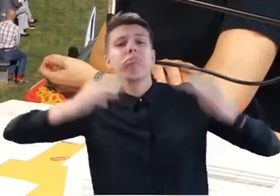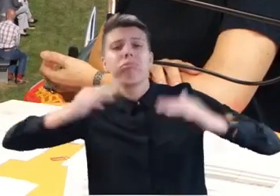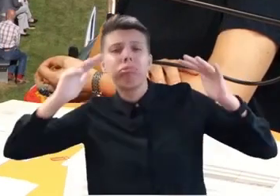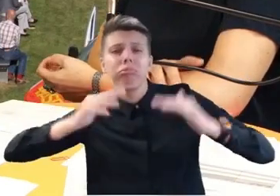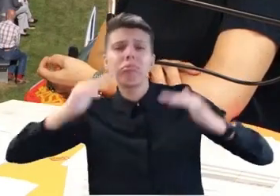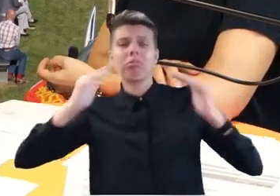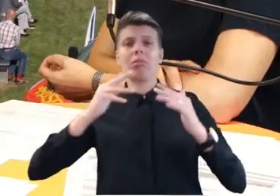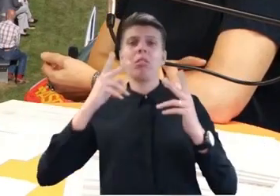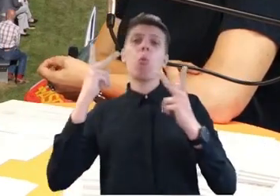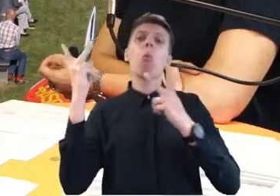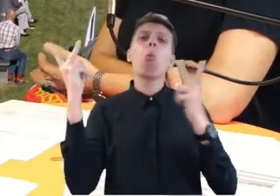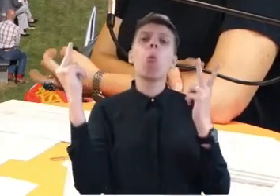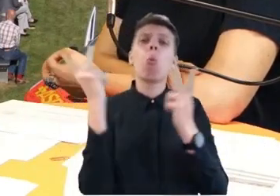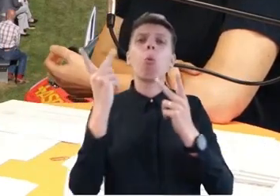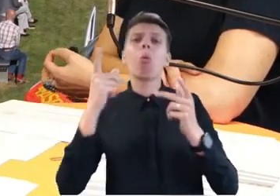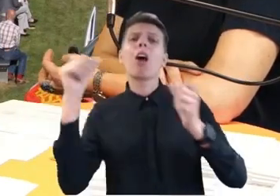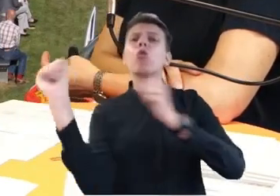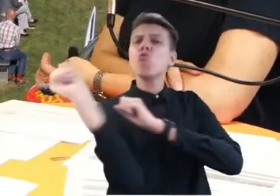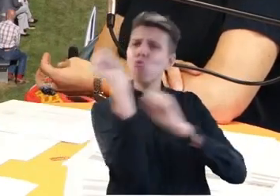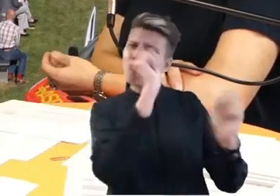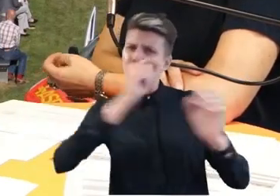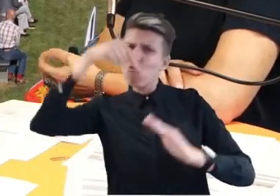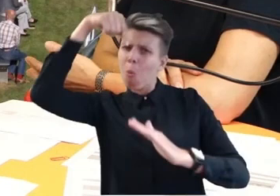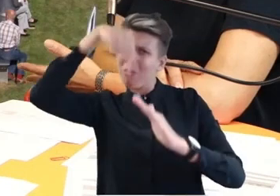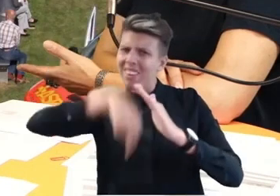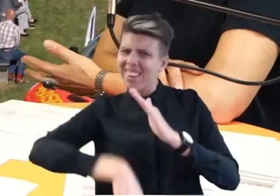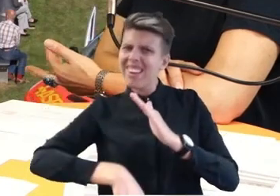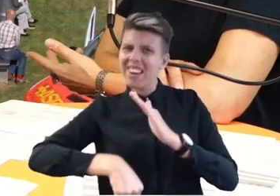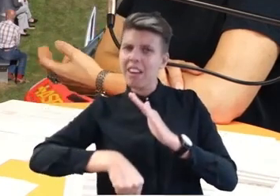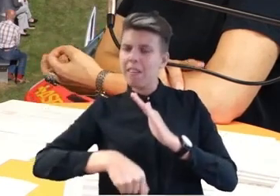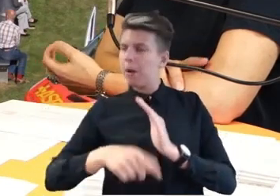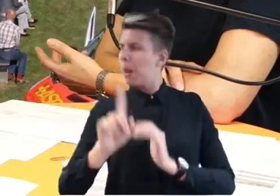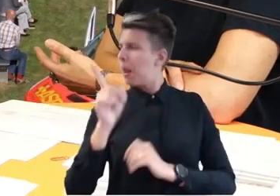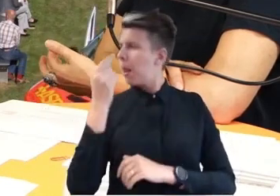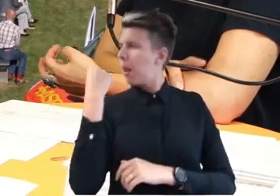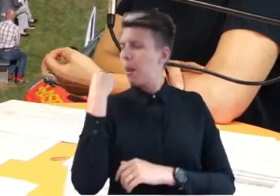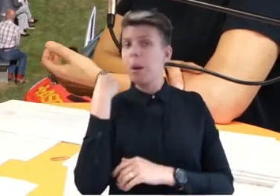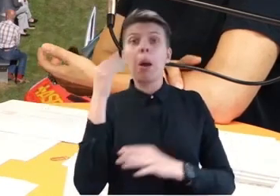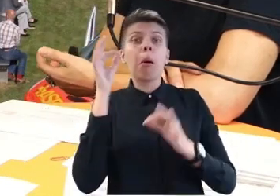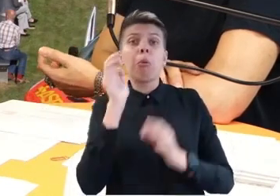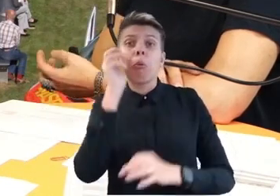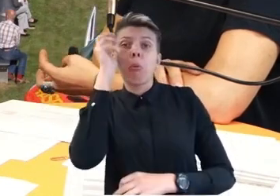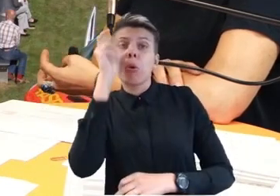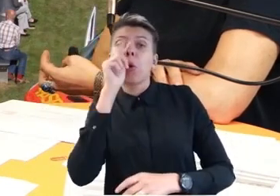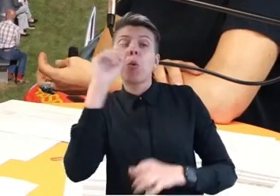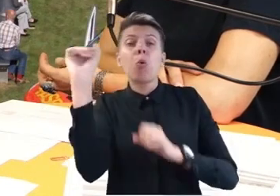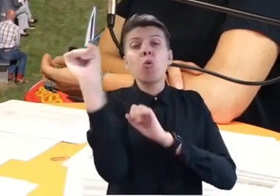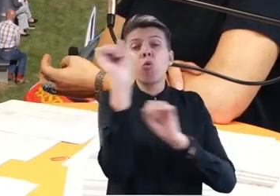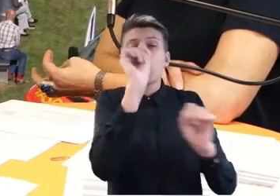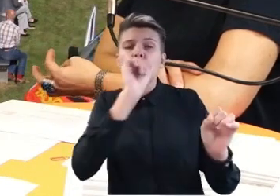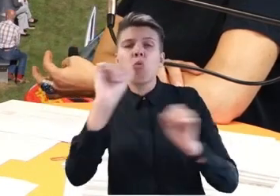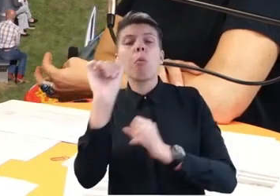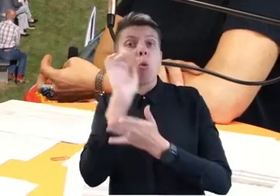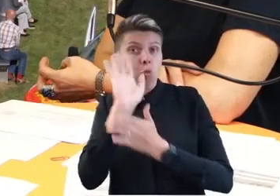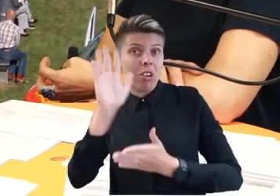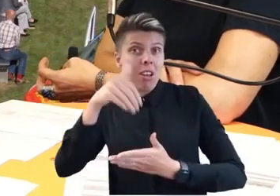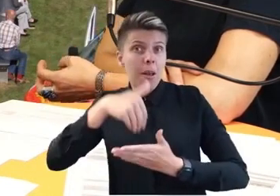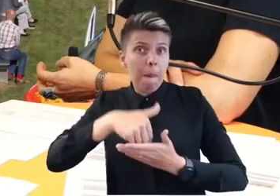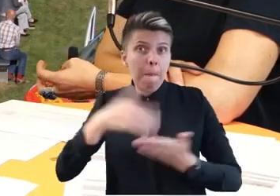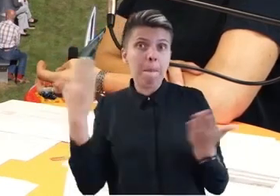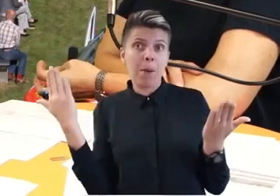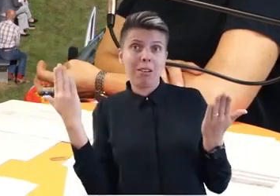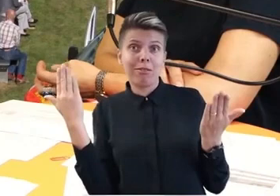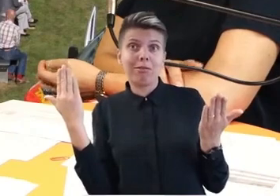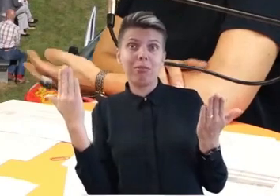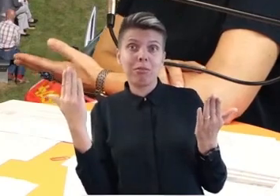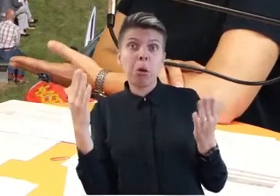die sturm und das sturmtief das selbst wenn es nur ein kleines unsererseits mit betrachtet wird es könnte sich eine